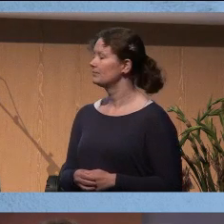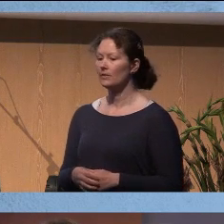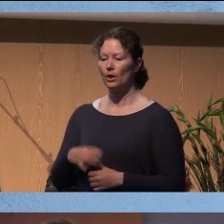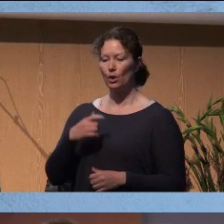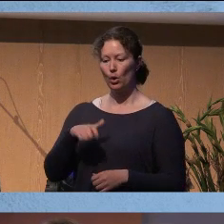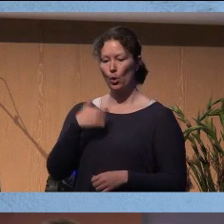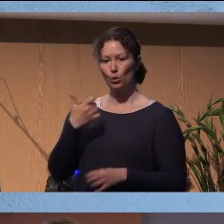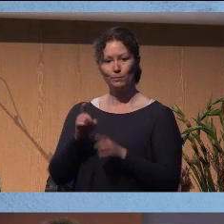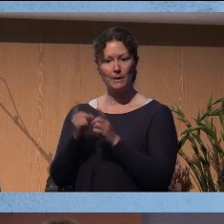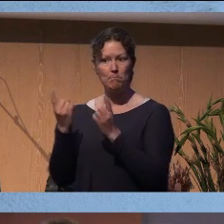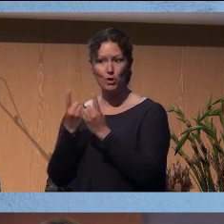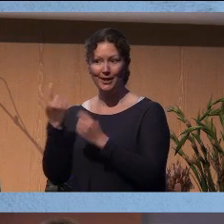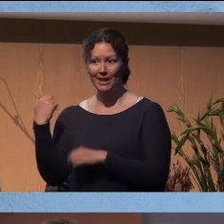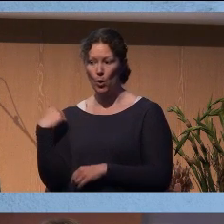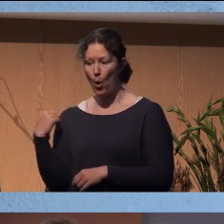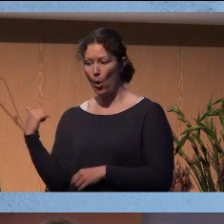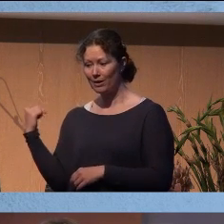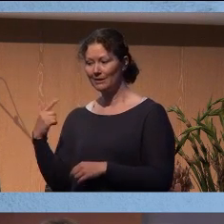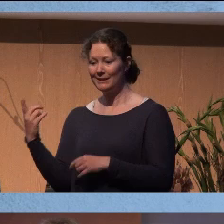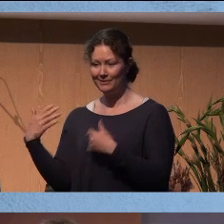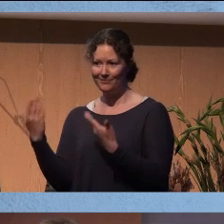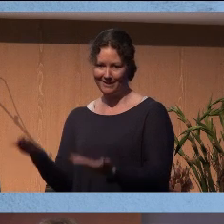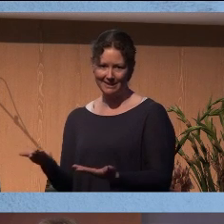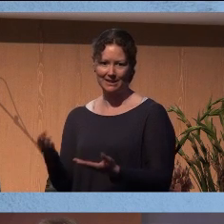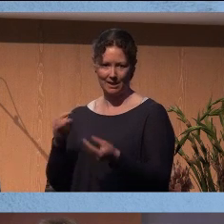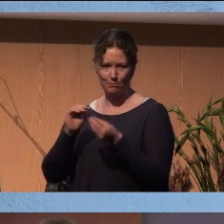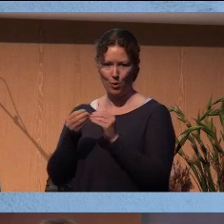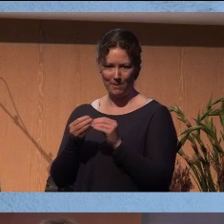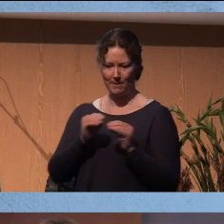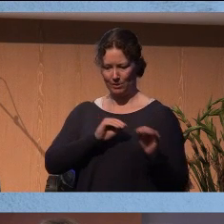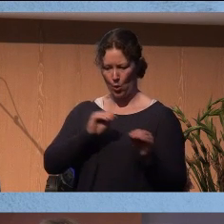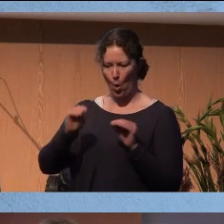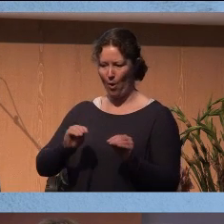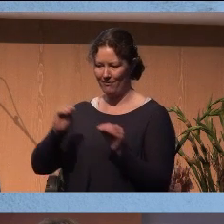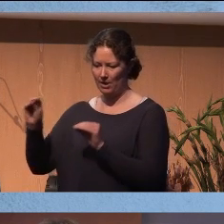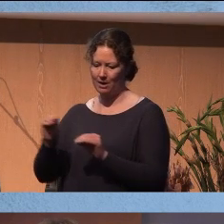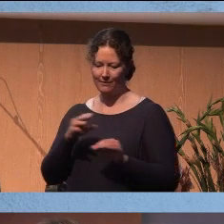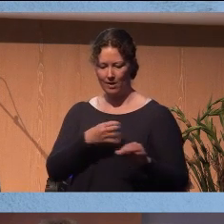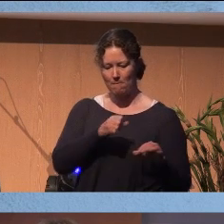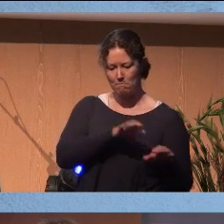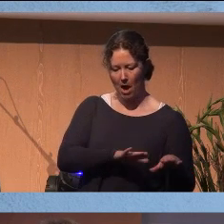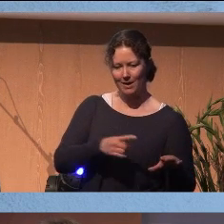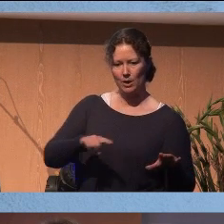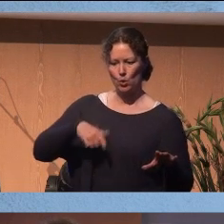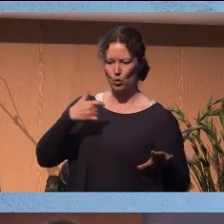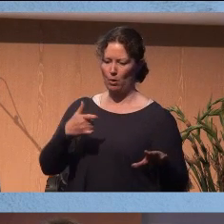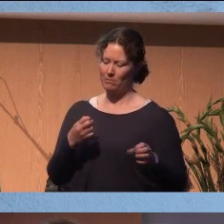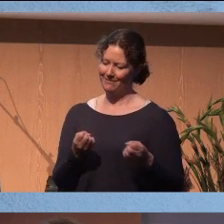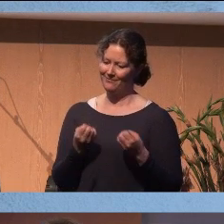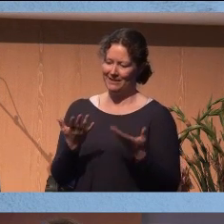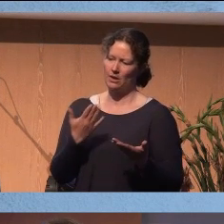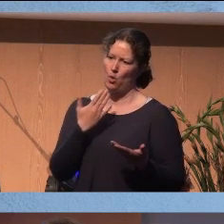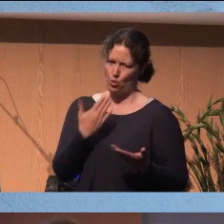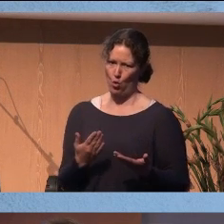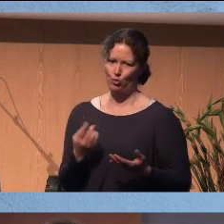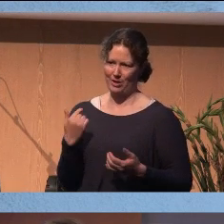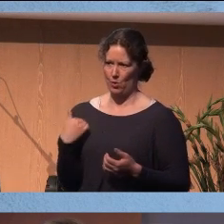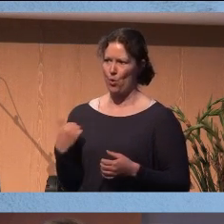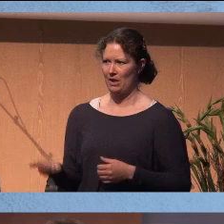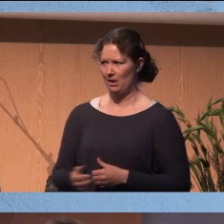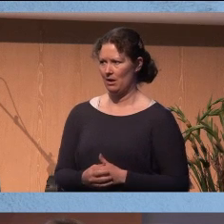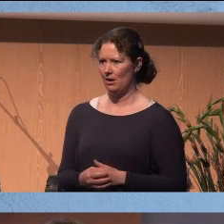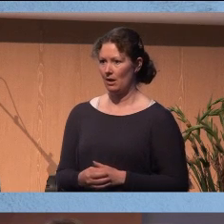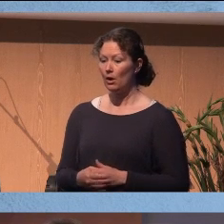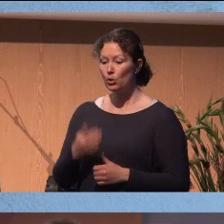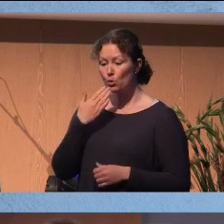Ungdommene vi møtte I går illustrerte de problematiske overgangene fra barn til ungdom veldig godt. I